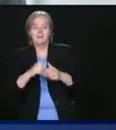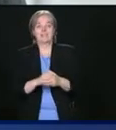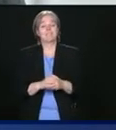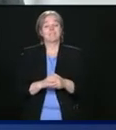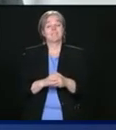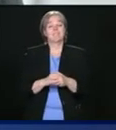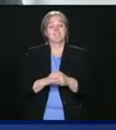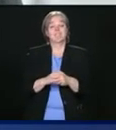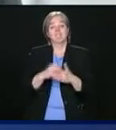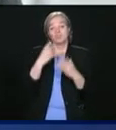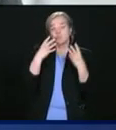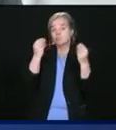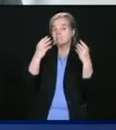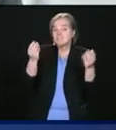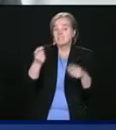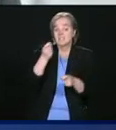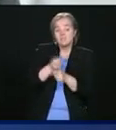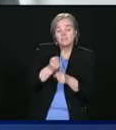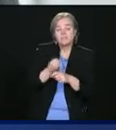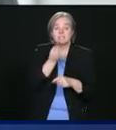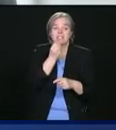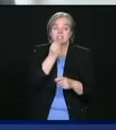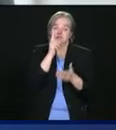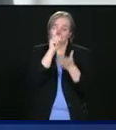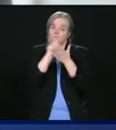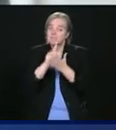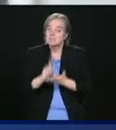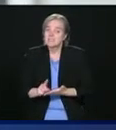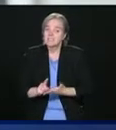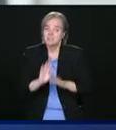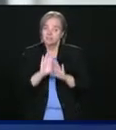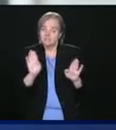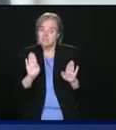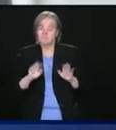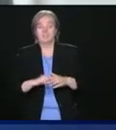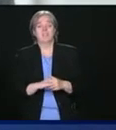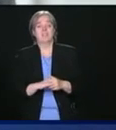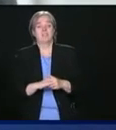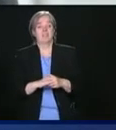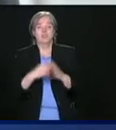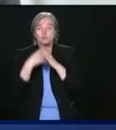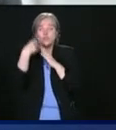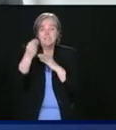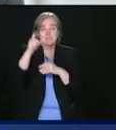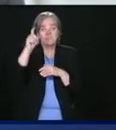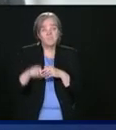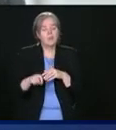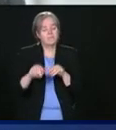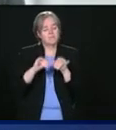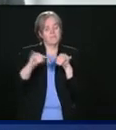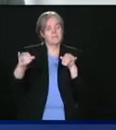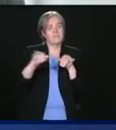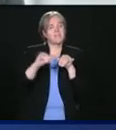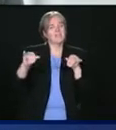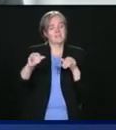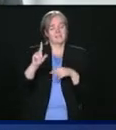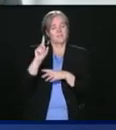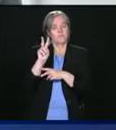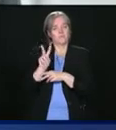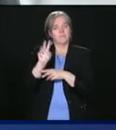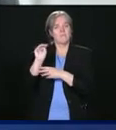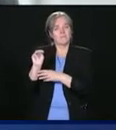limitez vos déplacements une fois par semaine à l'épicerie. Si vous sortez à l'extérieur, gardez une distance de 2 mètres par rapport aux autres.